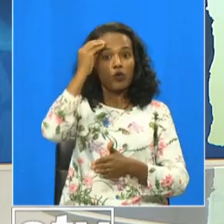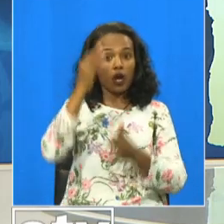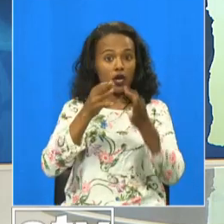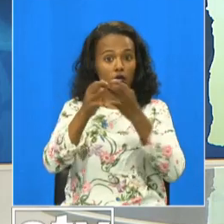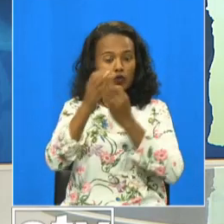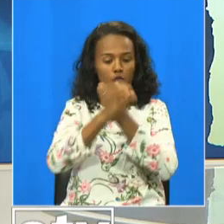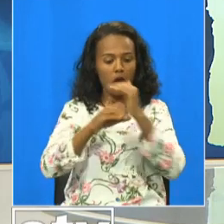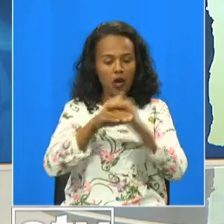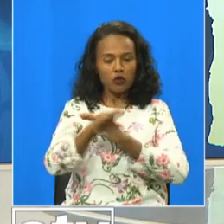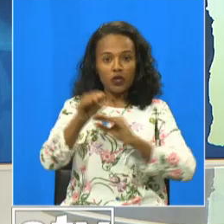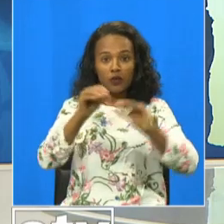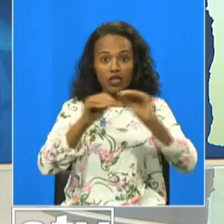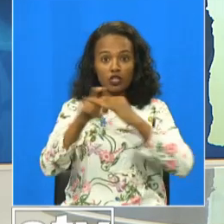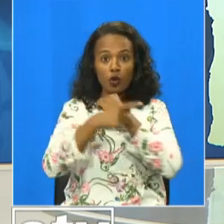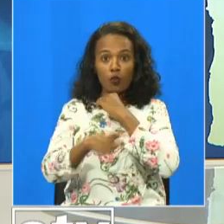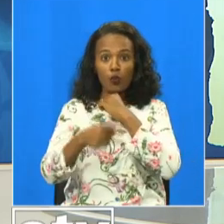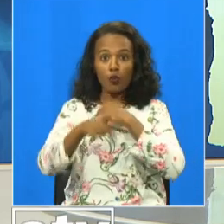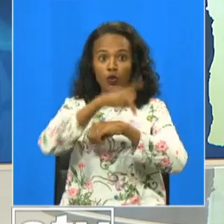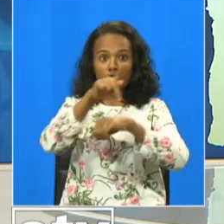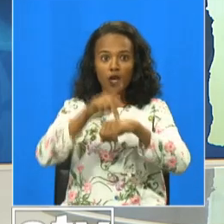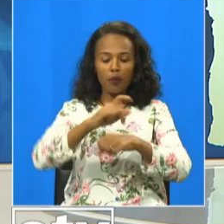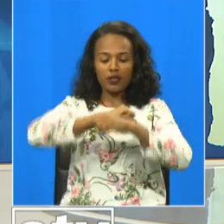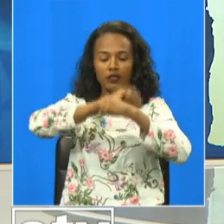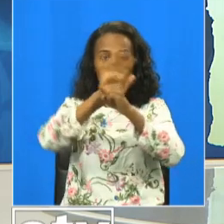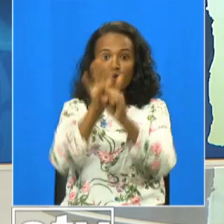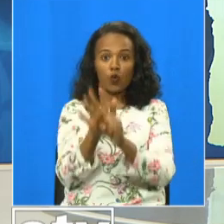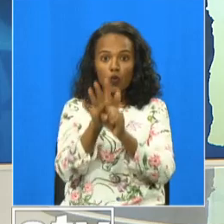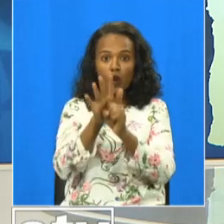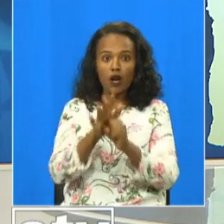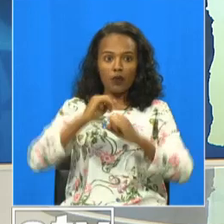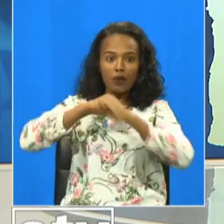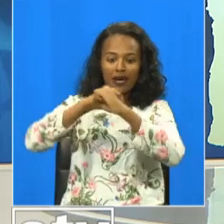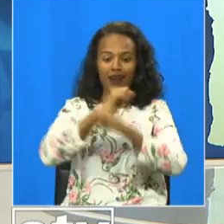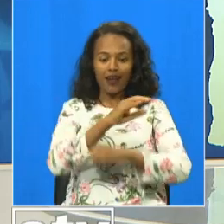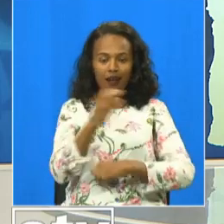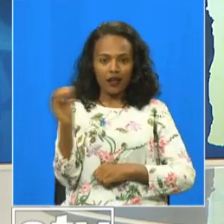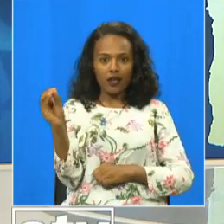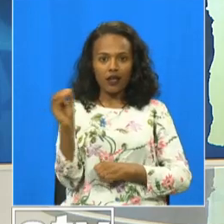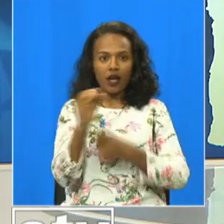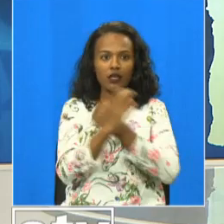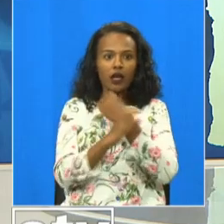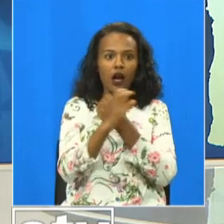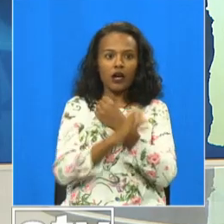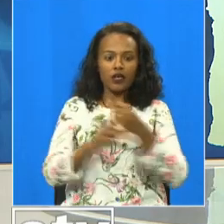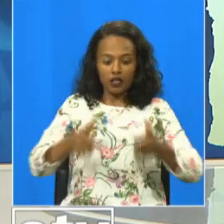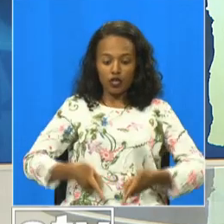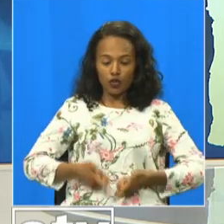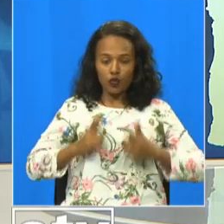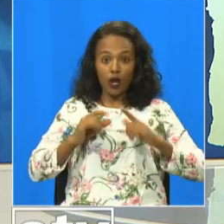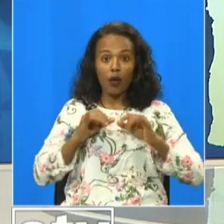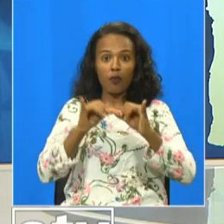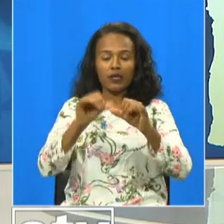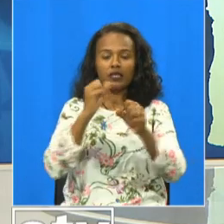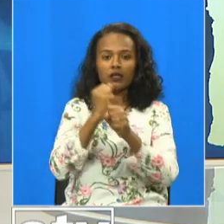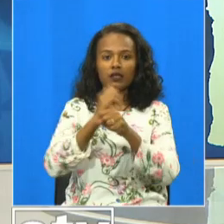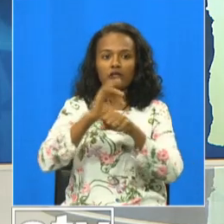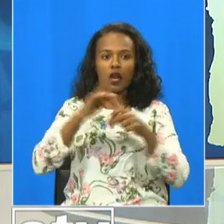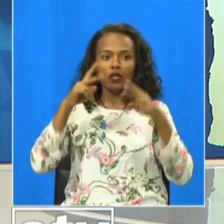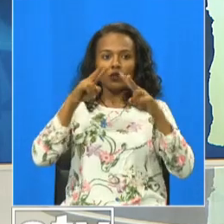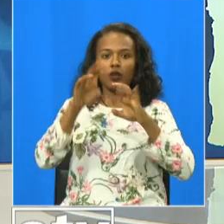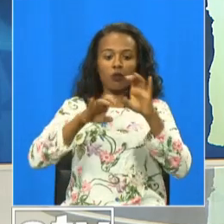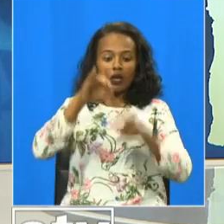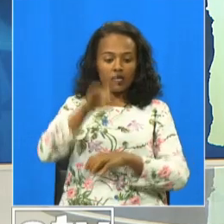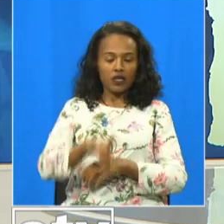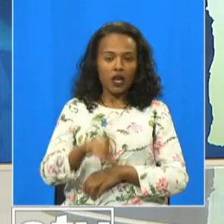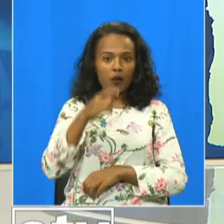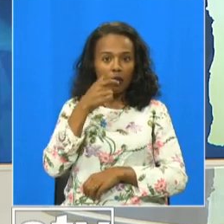ውስጥ የሚንቀሳቀሱ የፖለቲካ ፓርቲዎች የኮሮና ቫይረስ ወረርሽኝን በመከላከልና የሀገር ህልውናን በማስቀጠል ስራ ላይ ትኩረት ማድረግ እንዳለባቸው